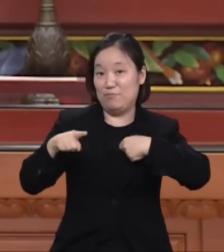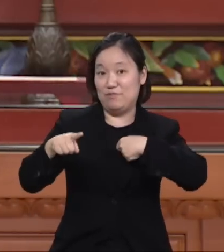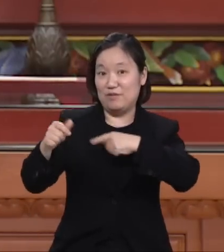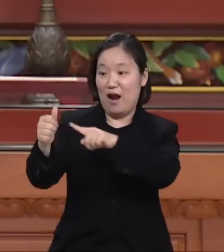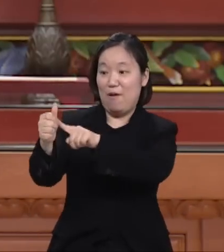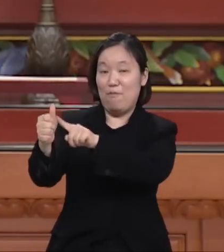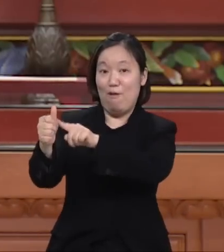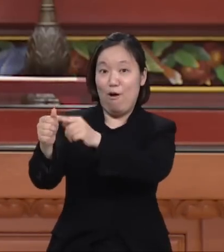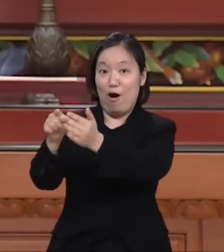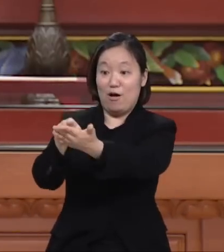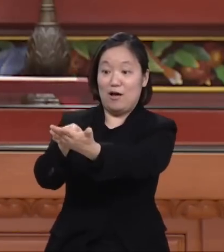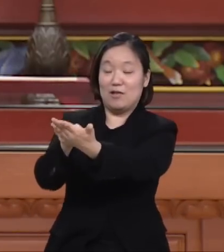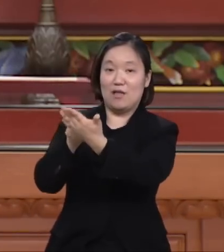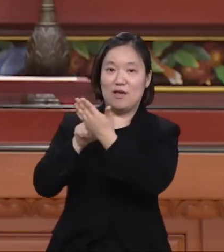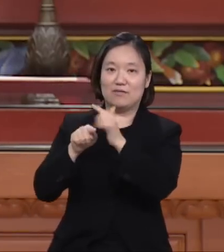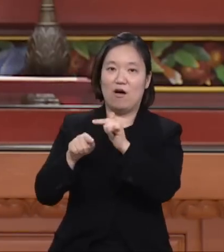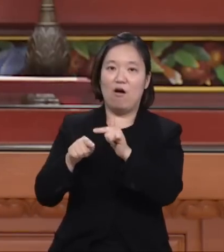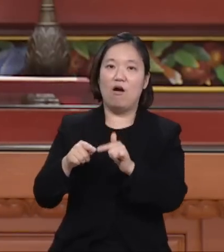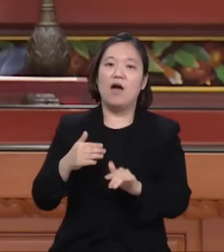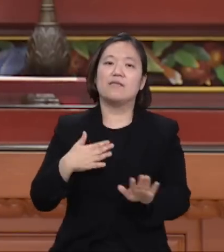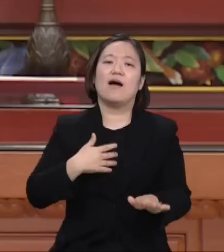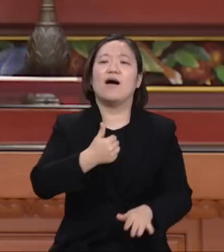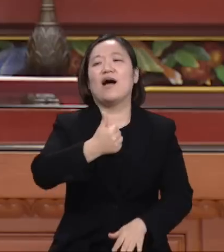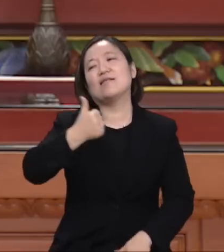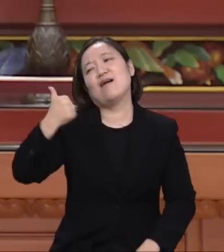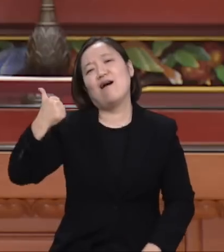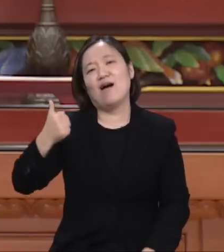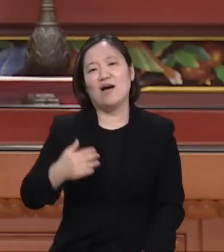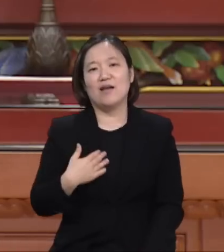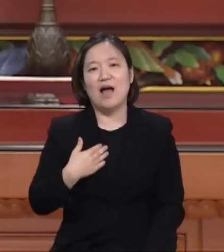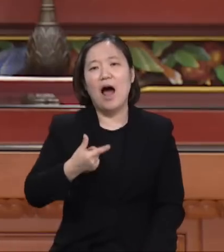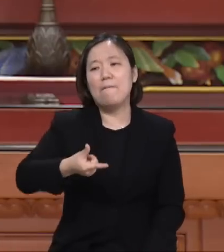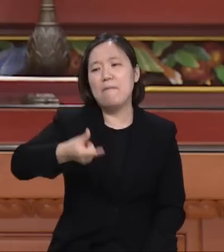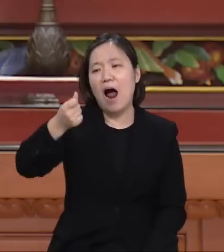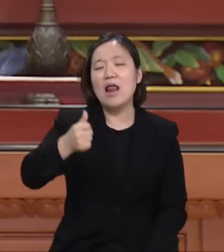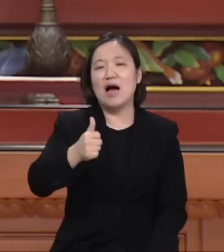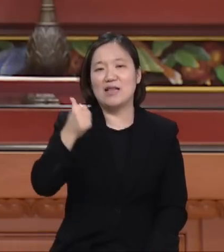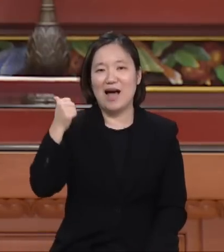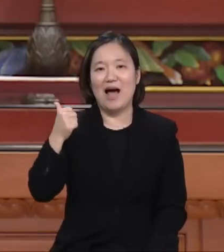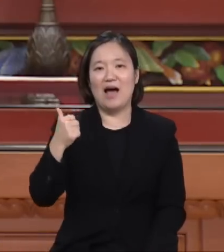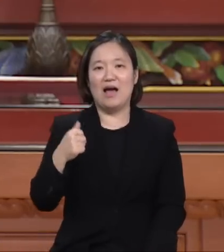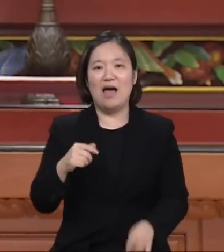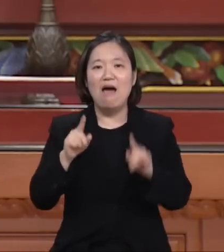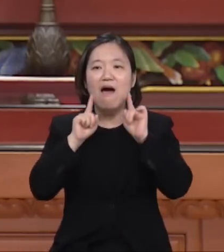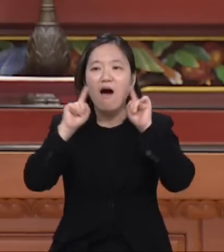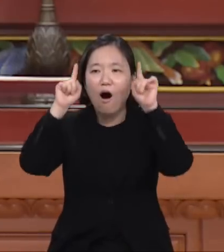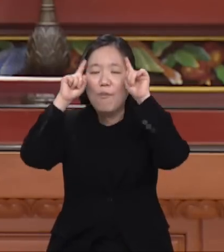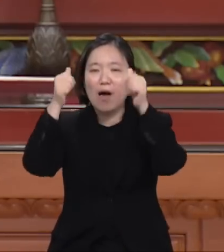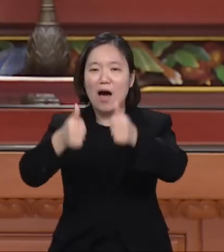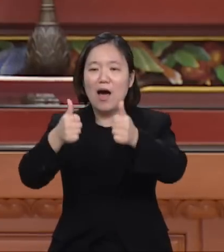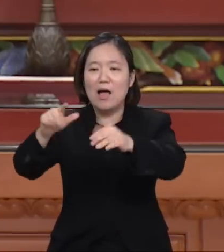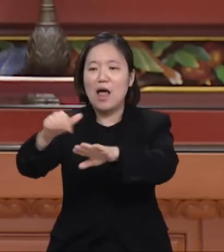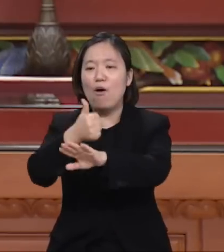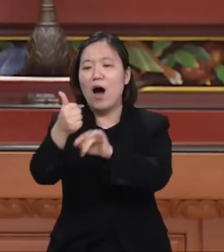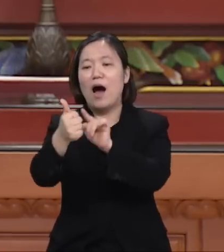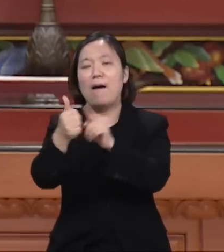나타나서 자 가자 어서 가자 염라대왕 만나러 가자